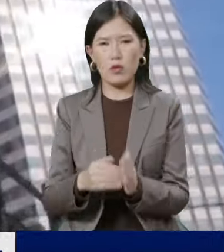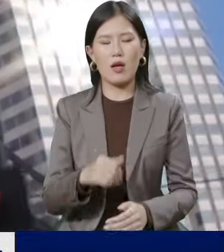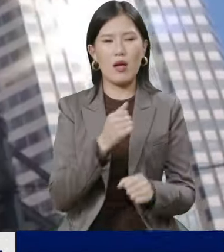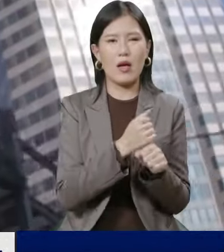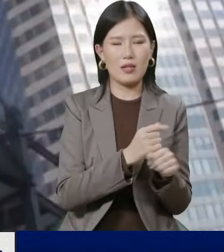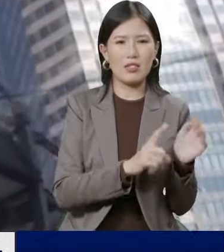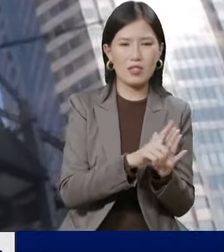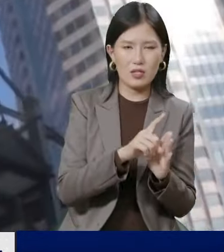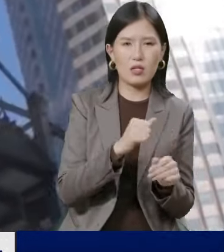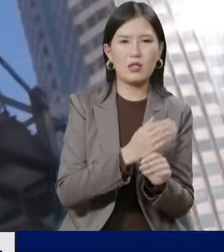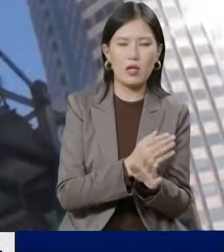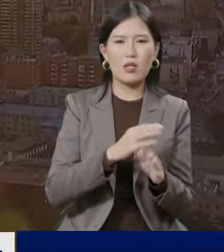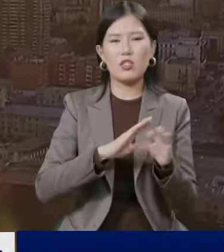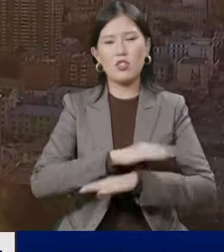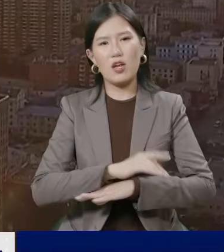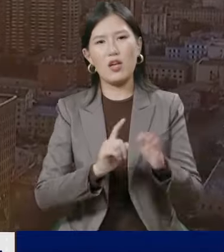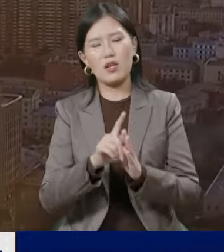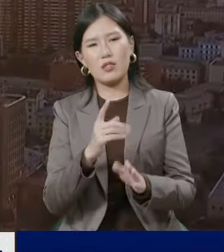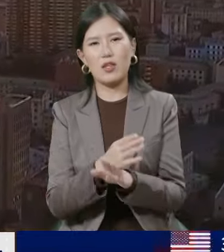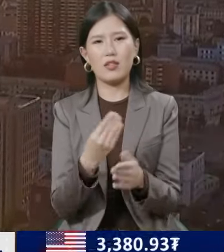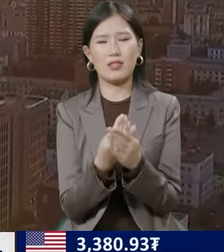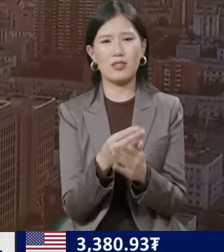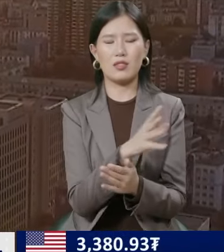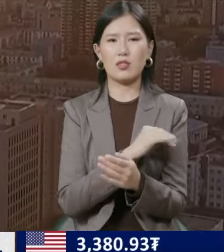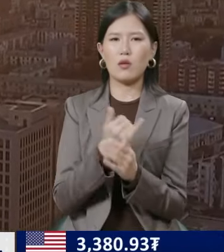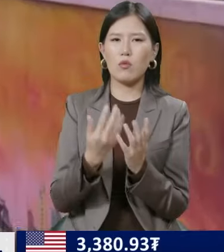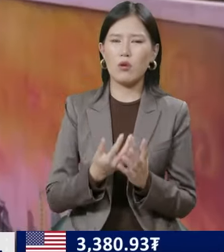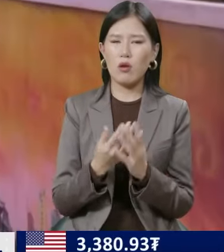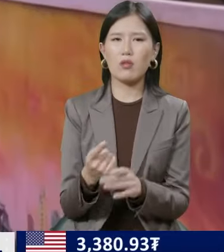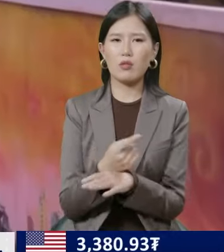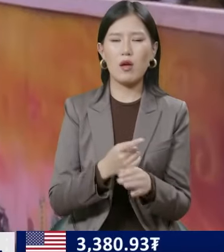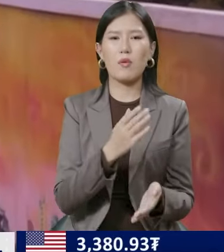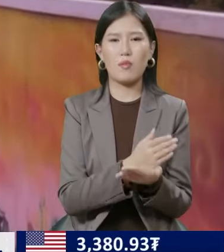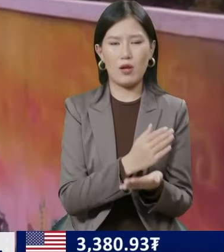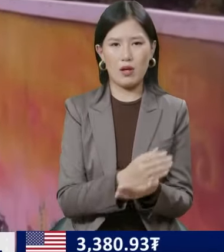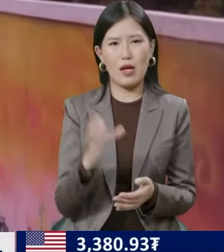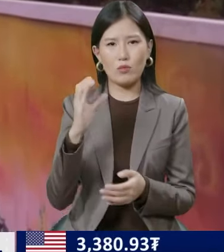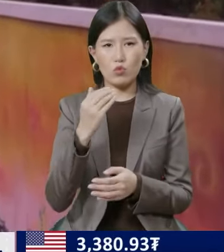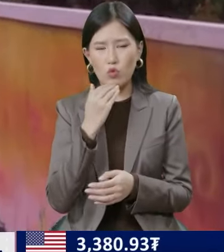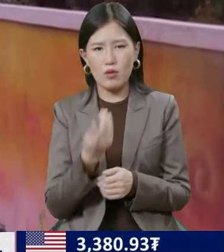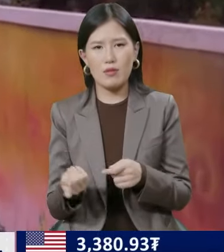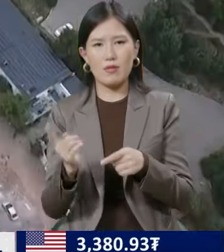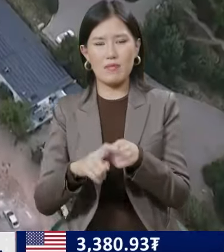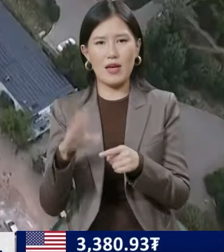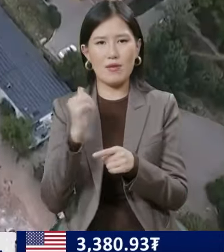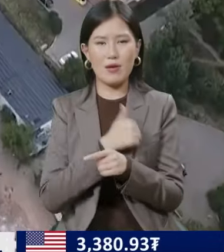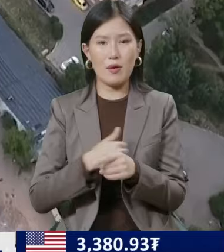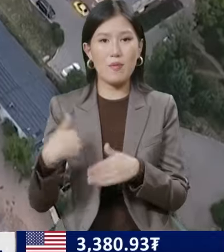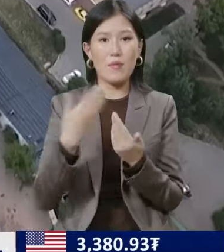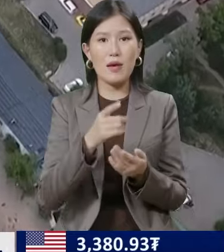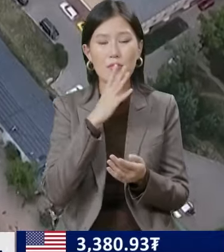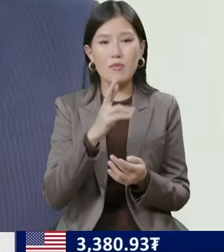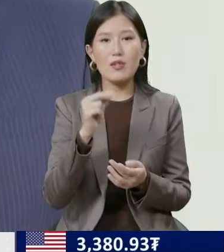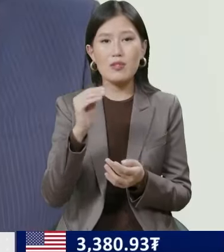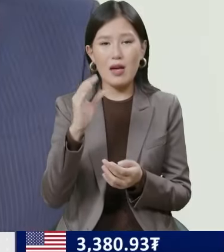оргил ачааллын цагт иргэд 1 цаг орчим автобус хүлээгч тохиолдол байдаг. Тэгвэл нийтийн тээврийн хүртээмжийг нэмэгдүүлэх нэг шийдэл нь дүүжин тээвэр